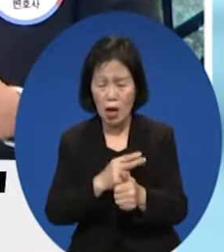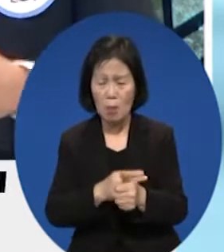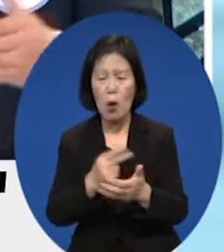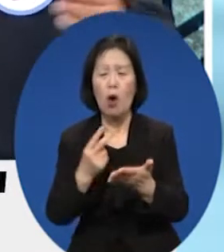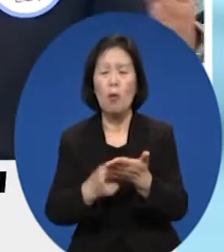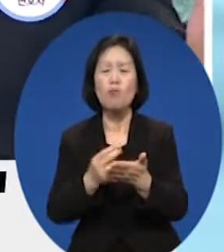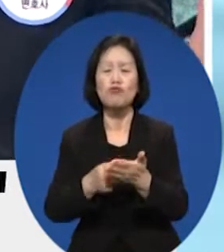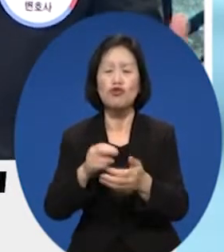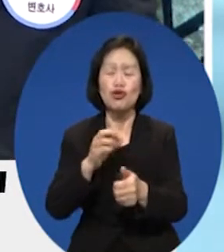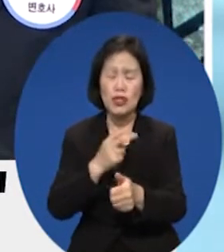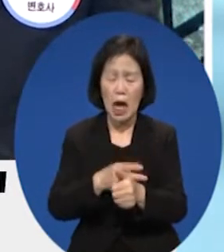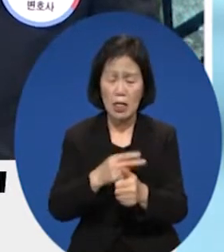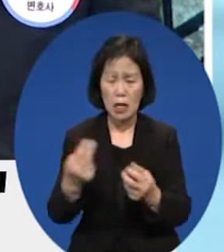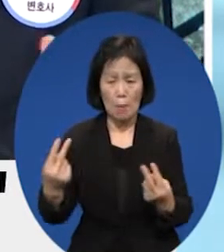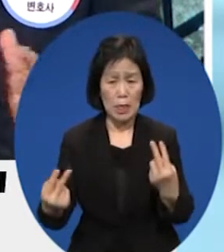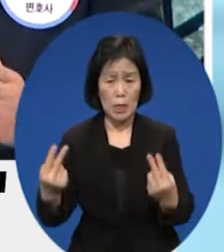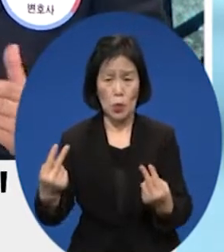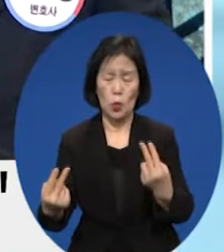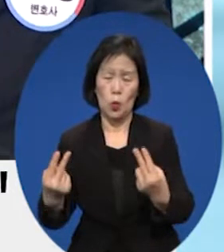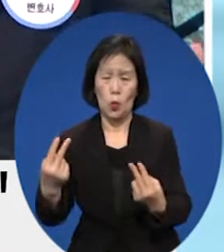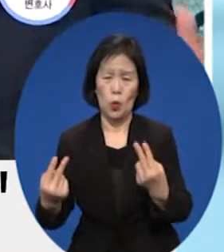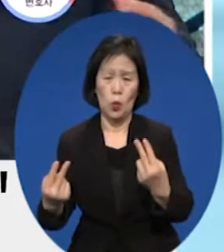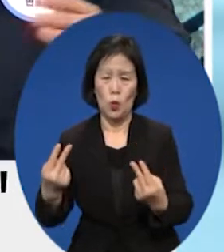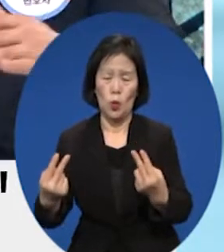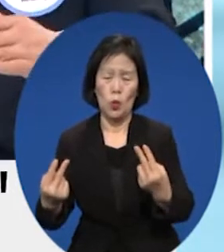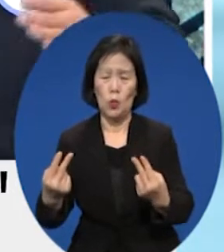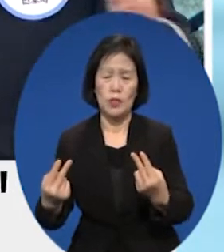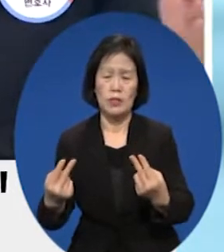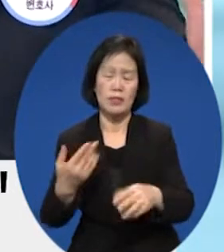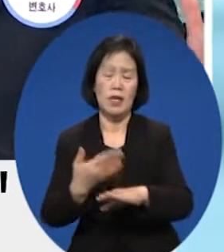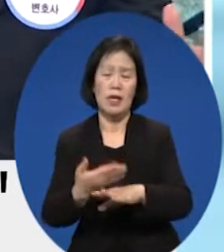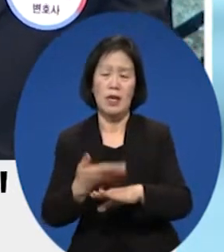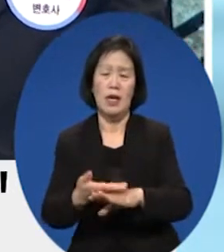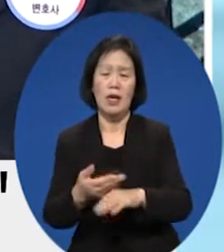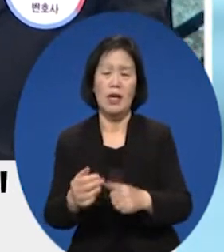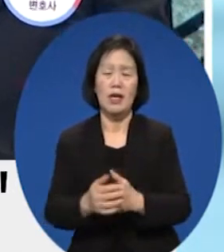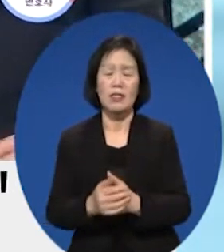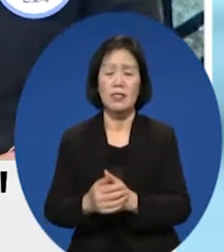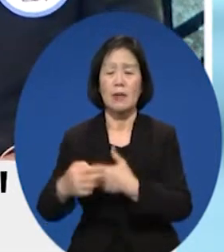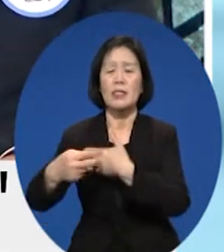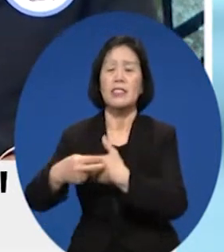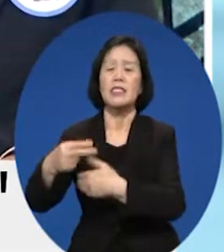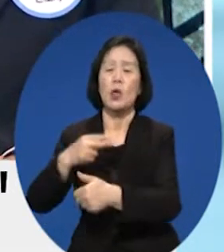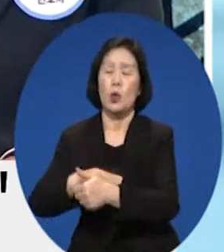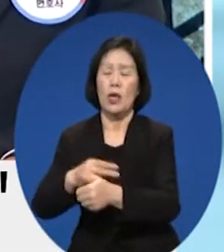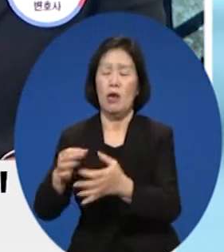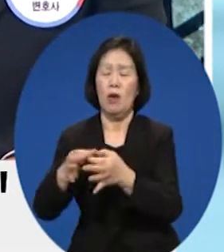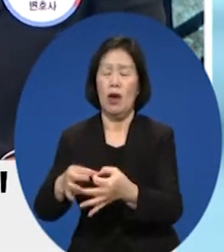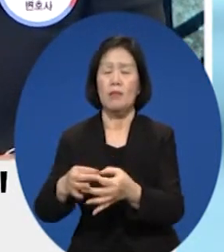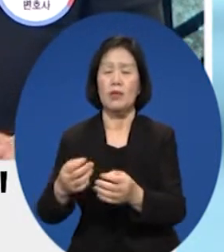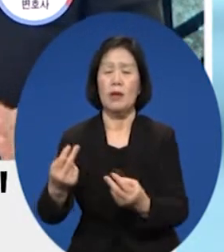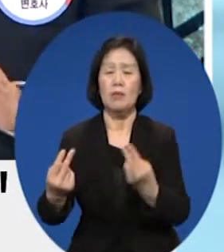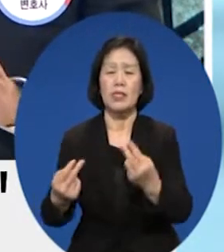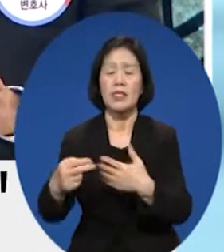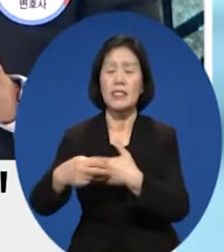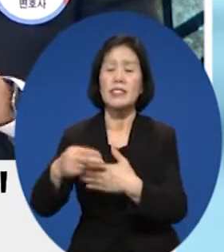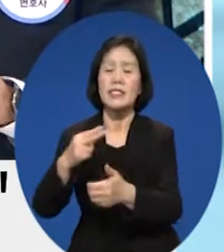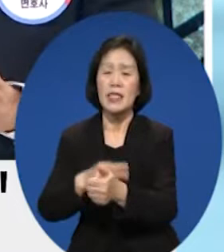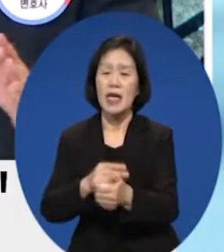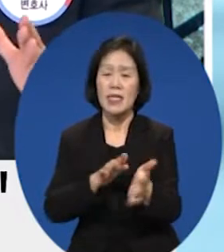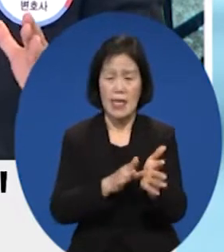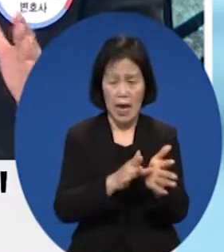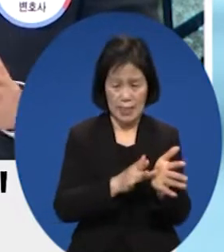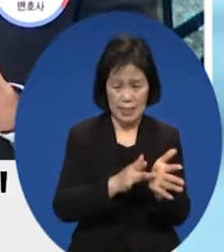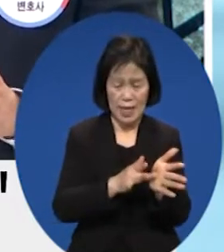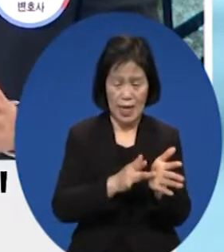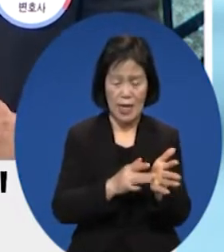하는지 그럼 그와 같은 공적 영역에 있는 부분은 그 부분끼리 하는 것이고 지금 그 의사 같은 경우에는 약사나 이런 부분과